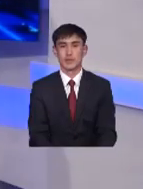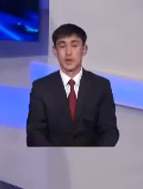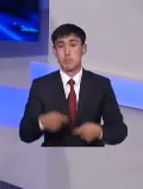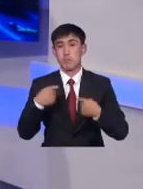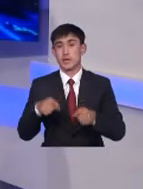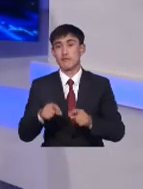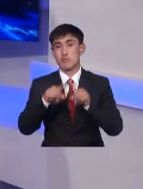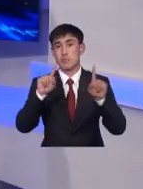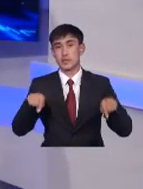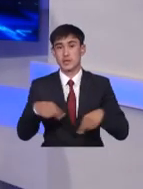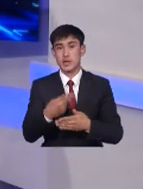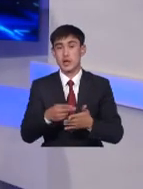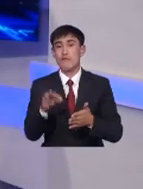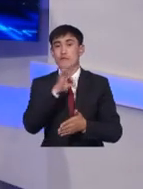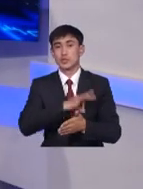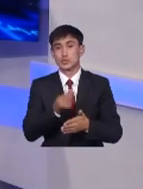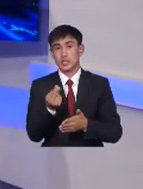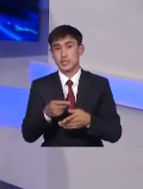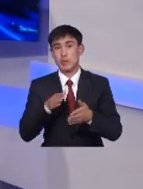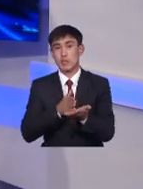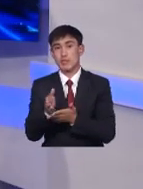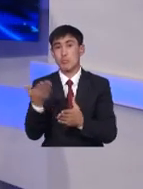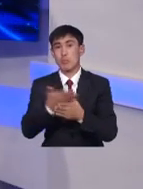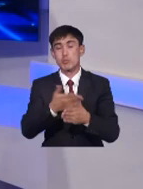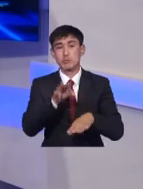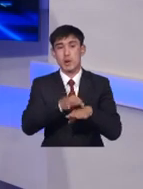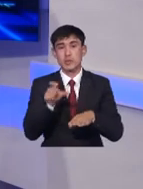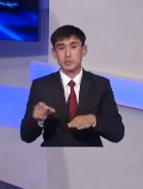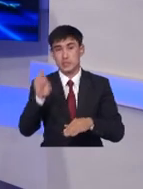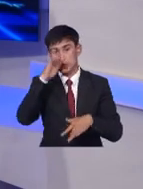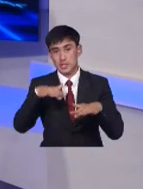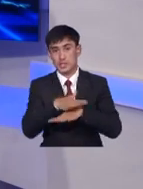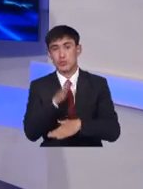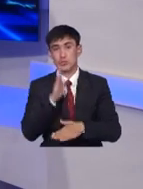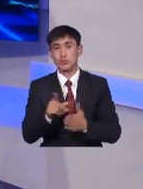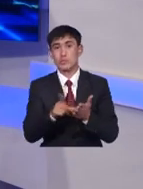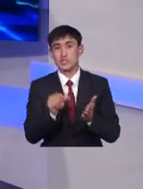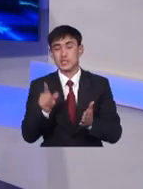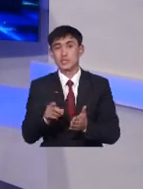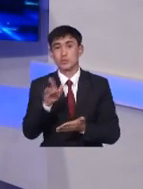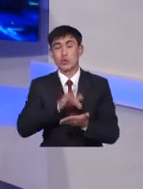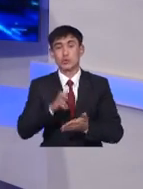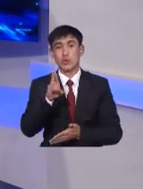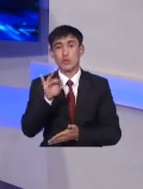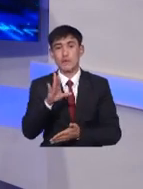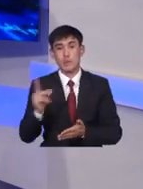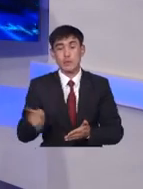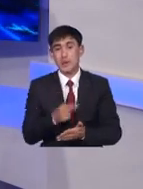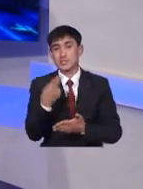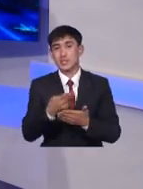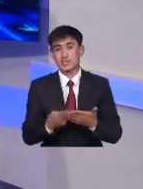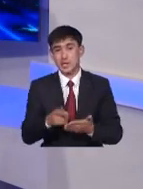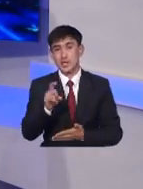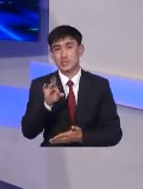продавать портреты А вырученные деньги направлять на помощь больным детям страны намерен пенсионер из города Кунаев мастер